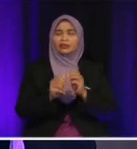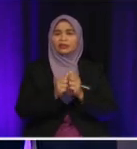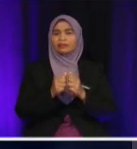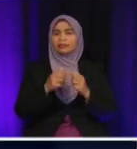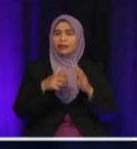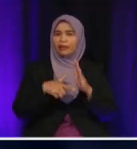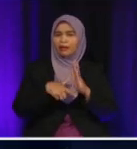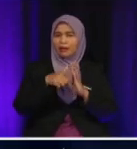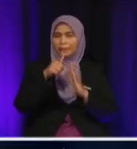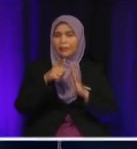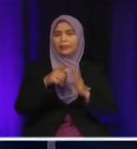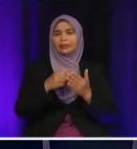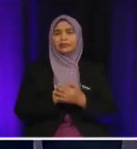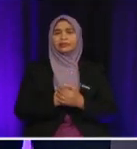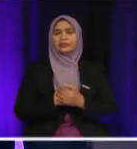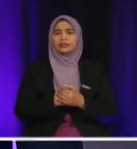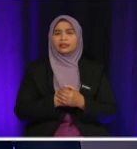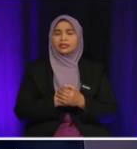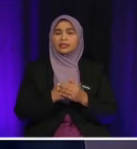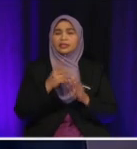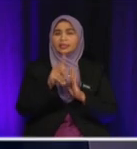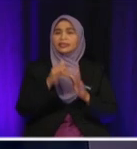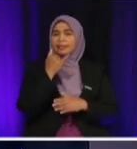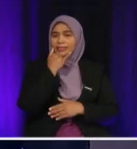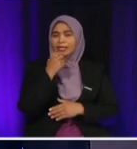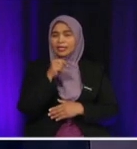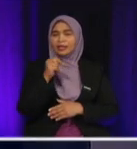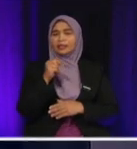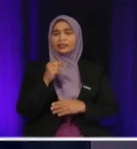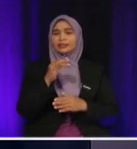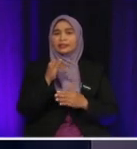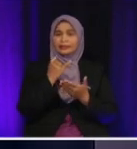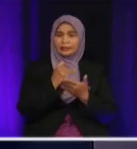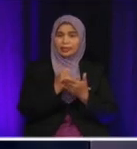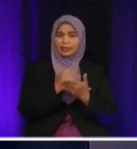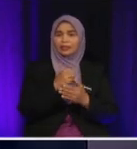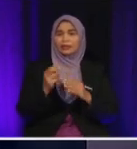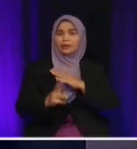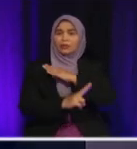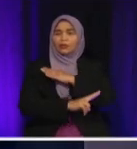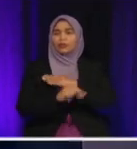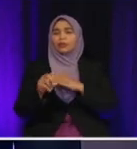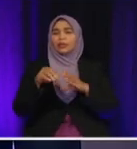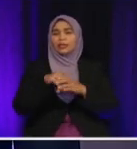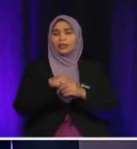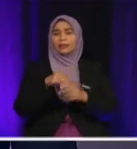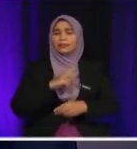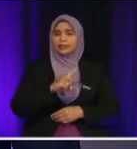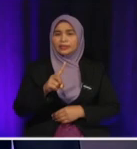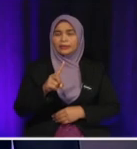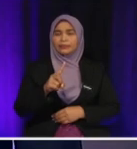iaitu kesalahan jenayah dan hukumannya di dalam Islam. Okey. Tadi kita sebut